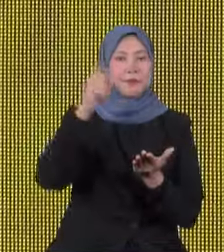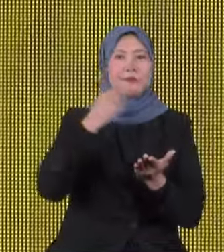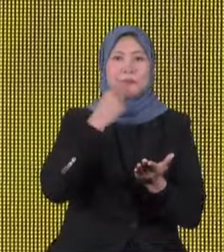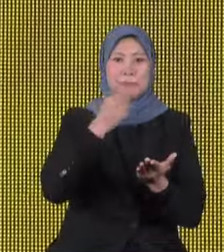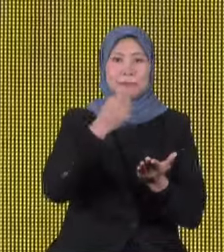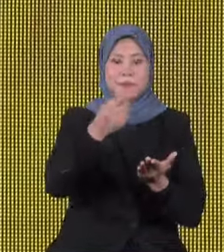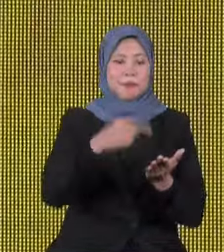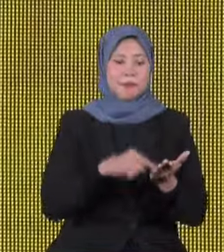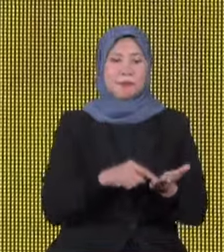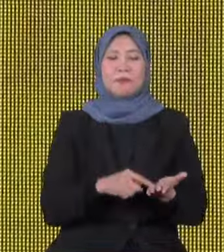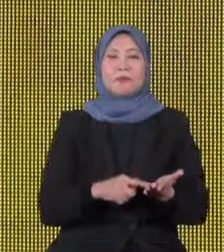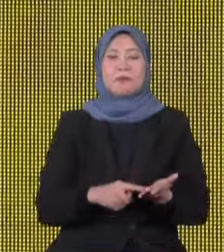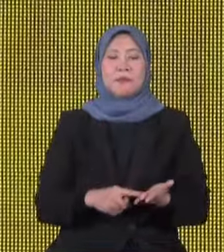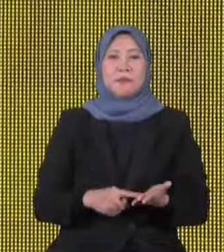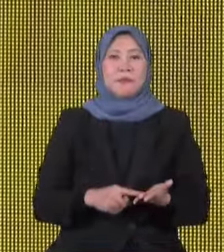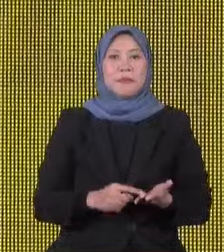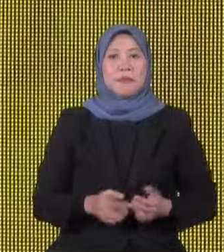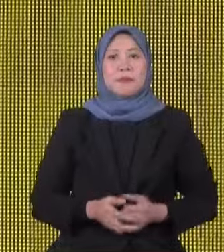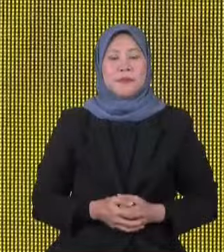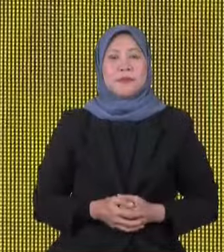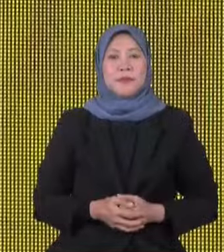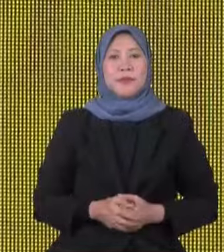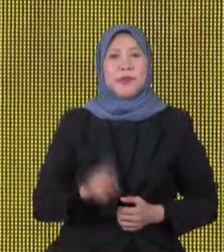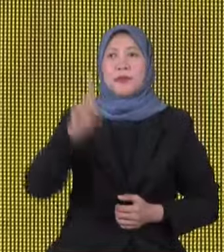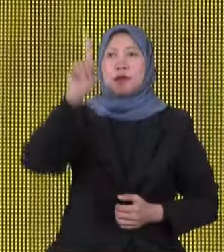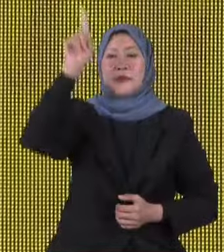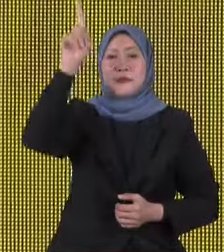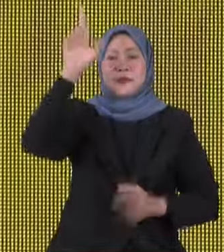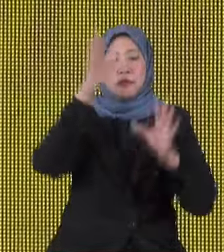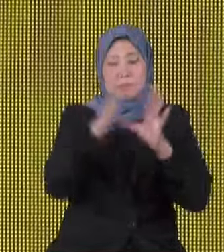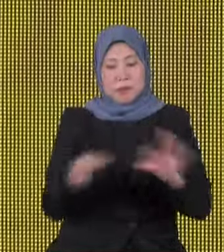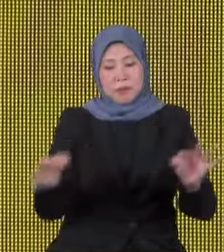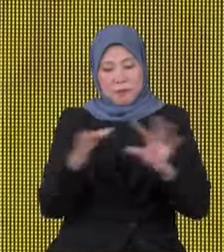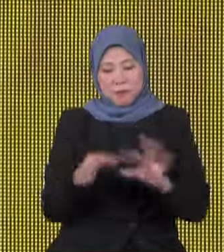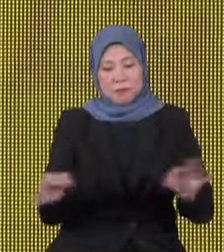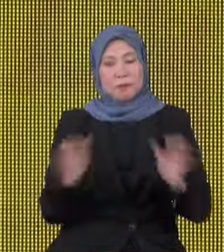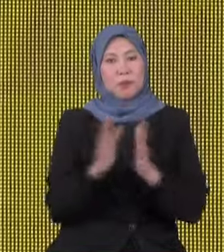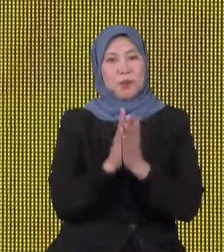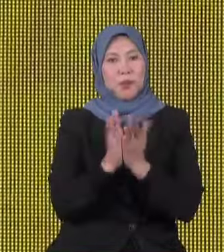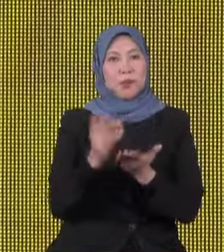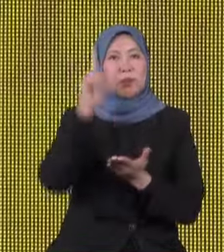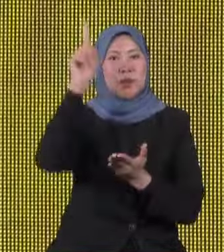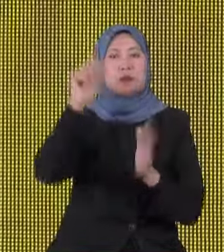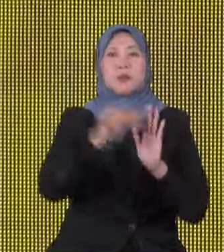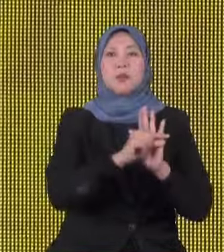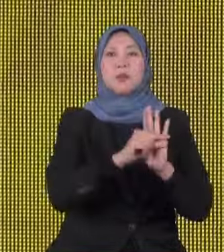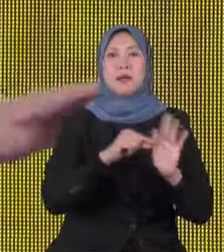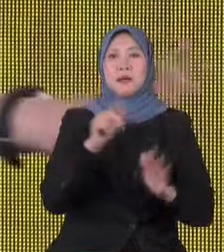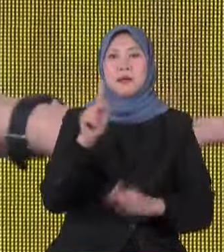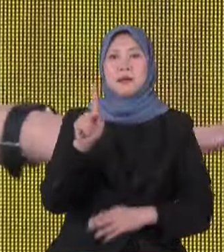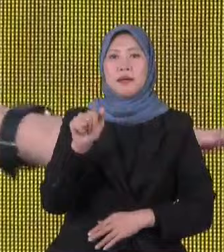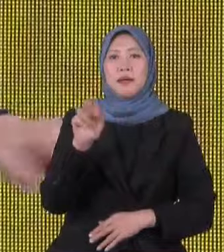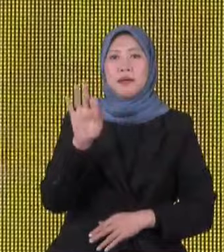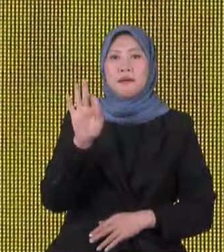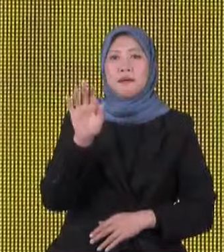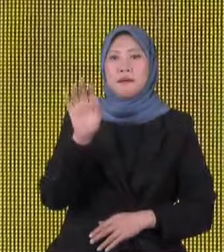rabbihim wa zidnahum huda. Allah menceritakan dalam Al-Quran ini surah Kahfi yang disebut the